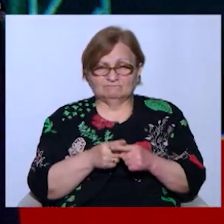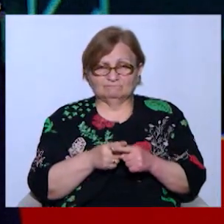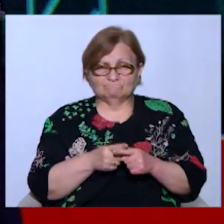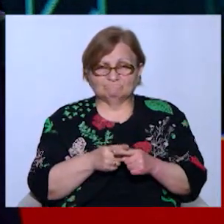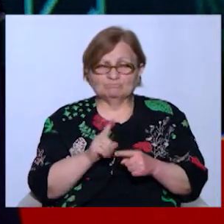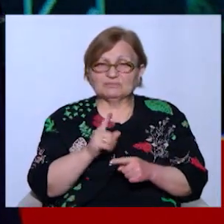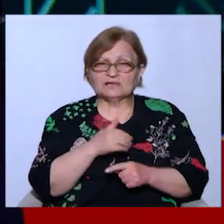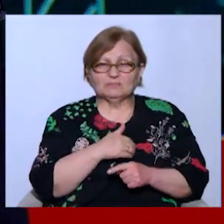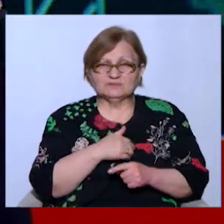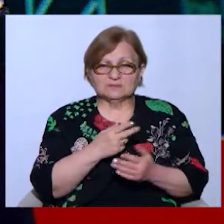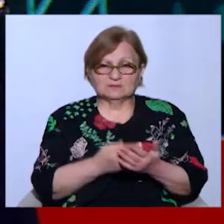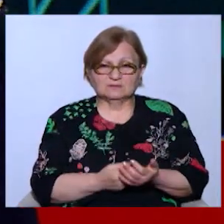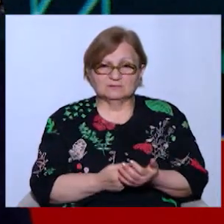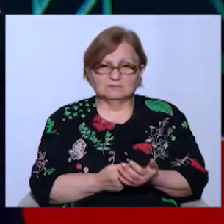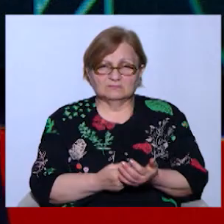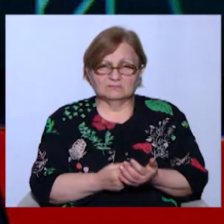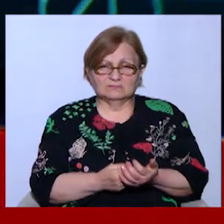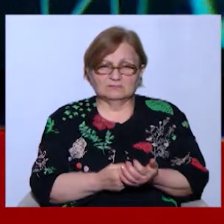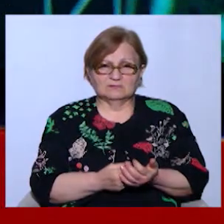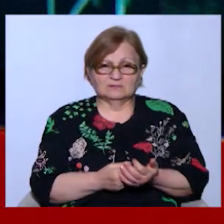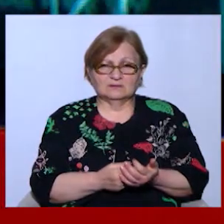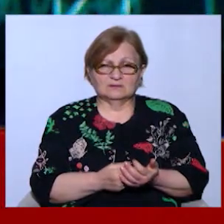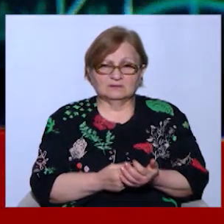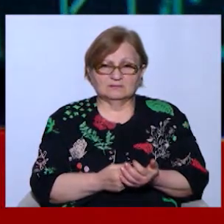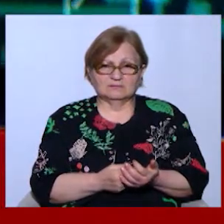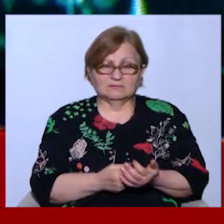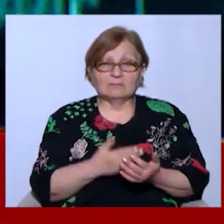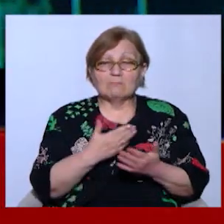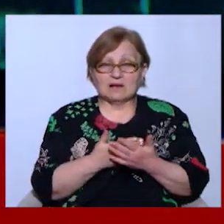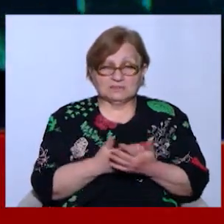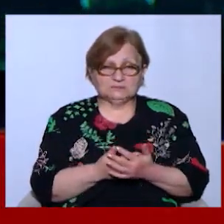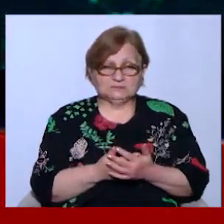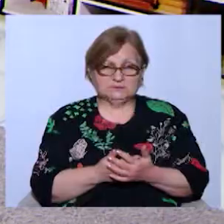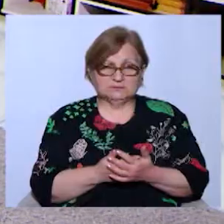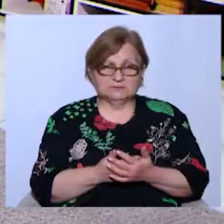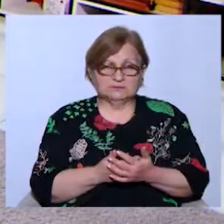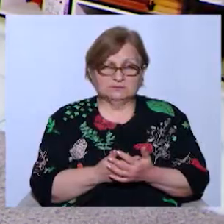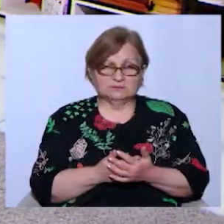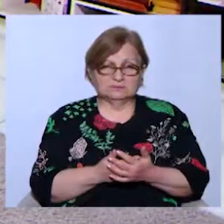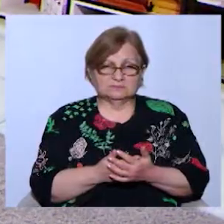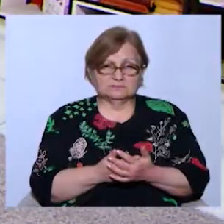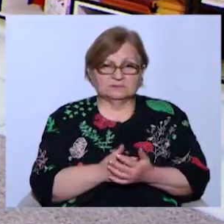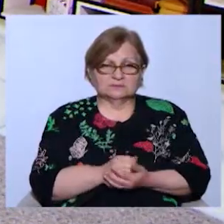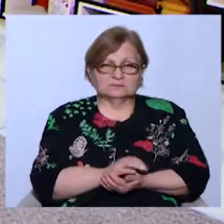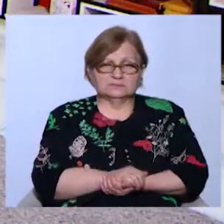აი რამიდან განახოთ და ამას გავაკეთებ კონკრეტულ მაგალითზე. დავუშვათ ერი, ეს აღარ